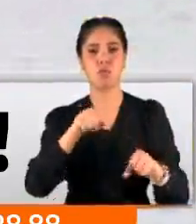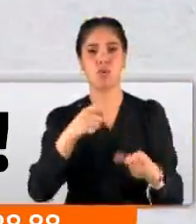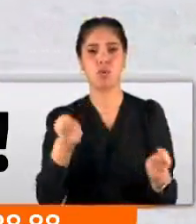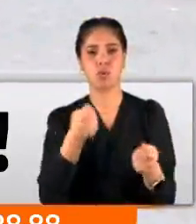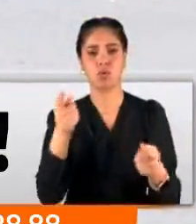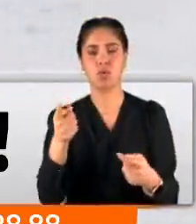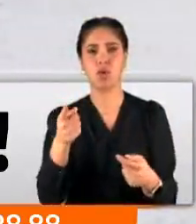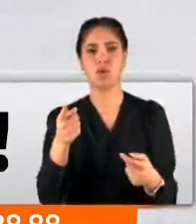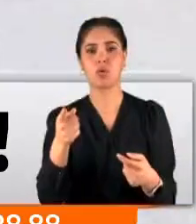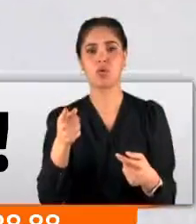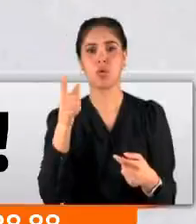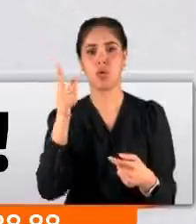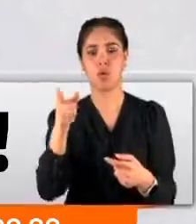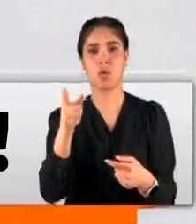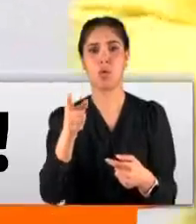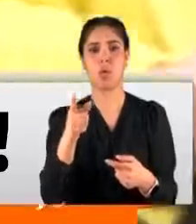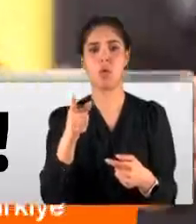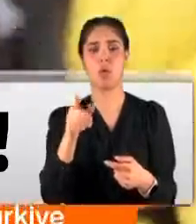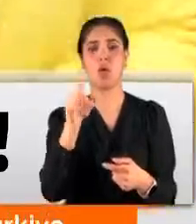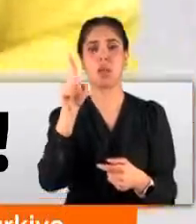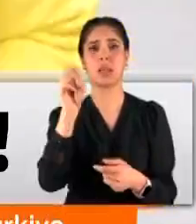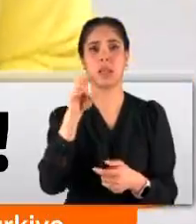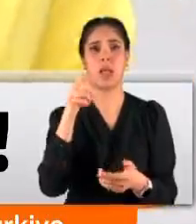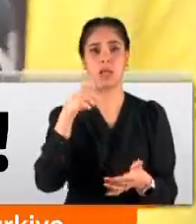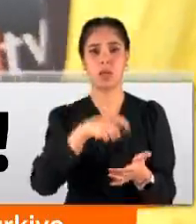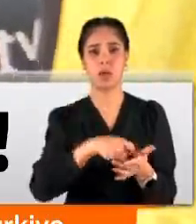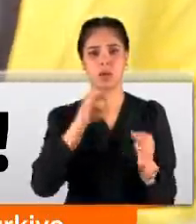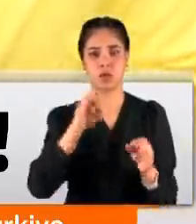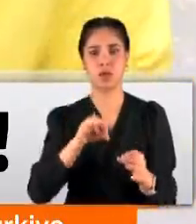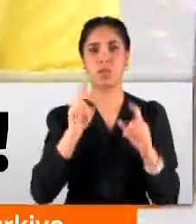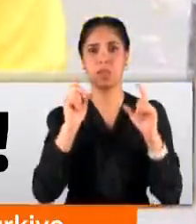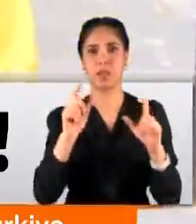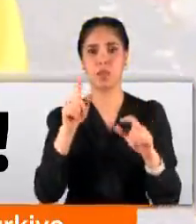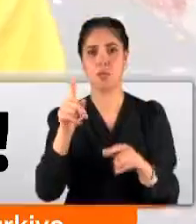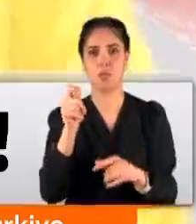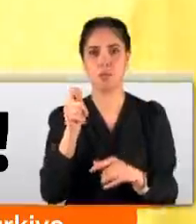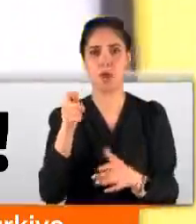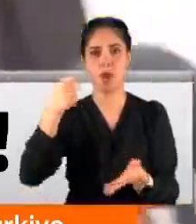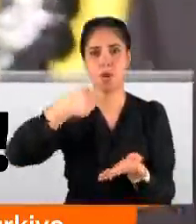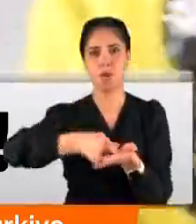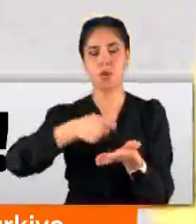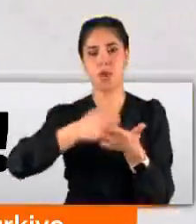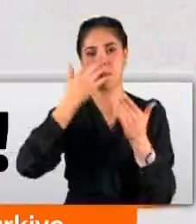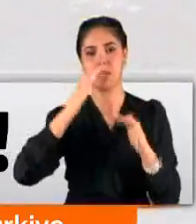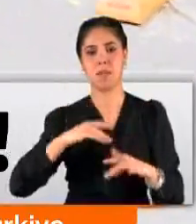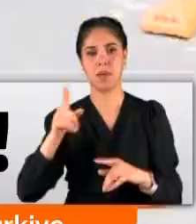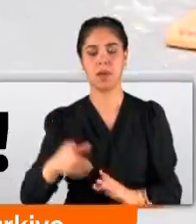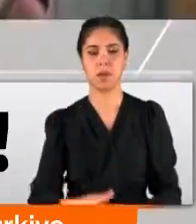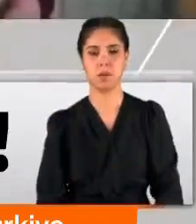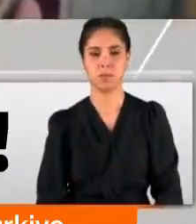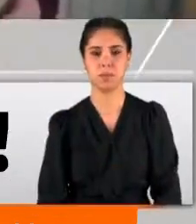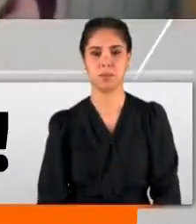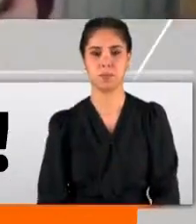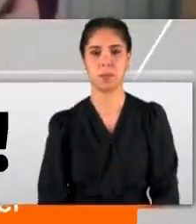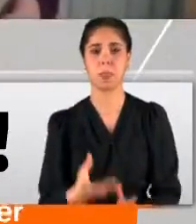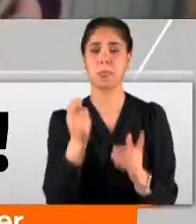çoğunu neredeyse o sensöre yatırıyor. Şimdi SGK'dan bu paranın ödenmesini bekliyor.